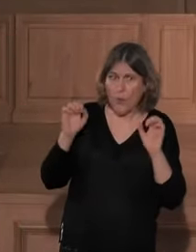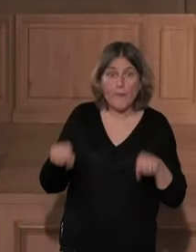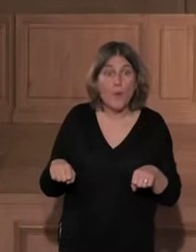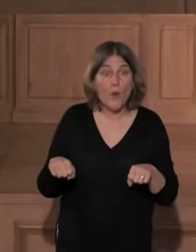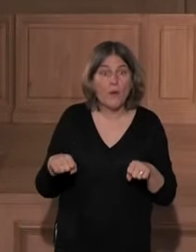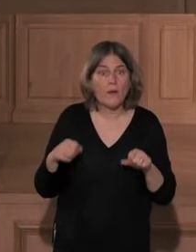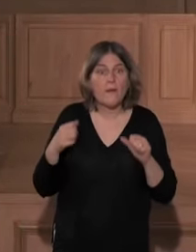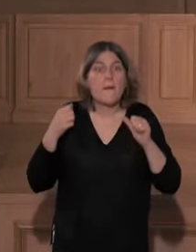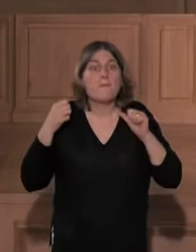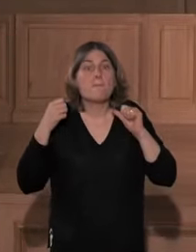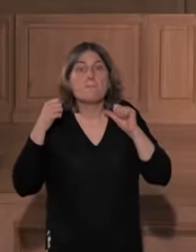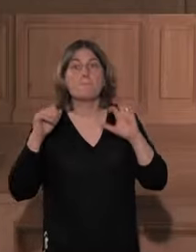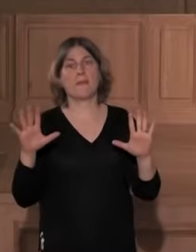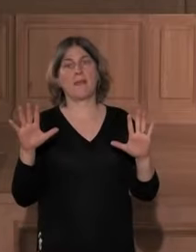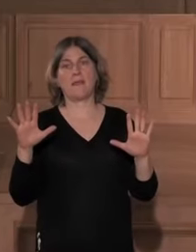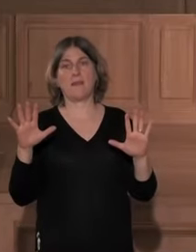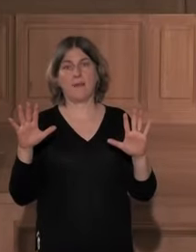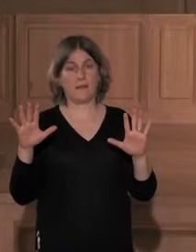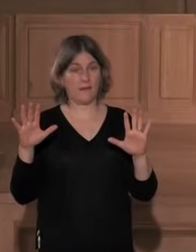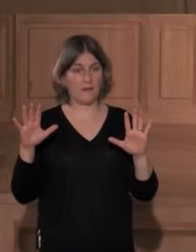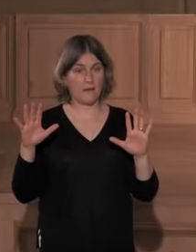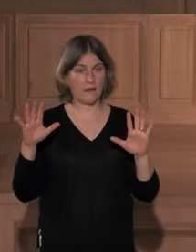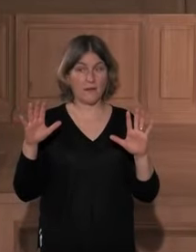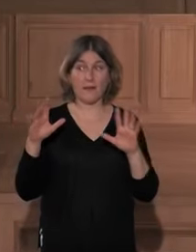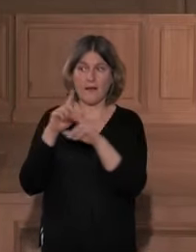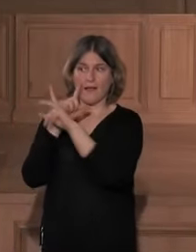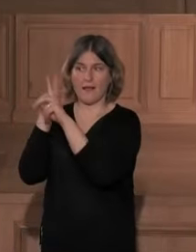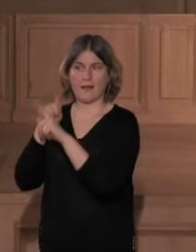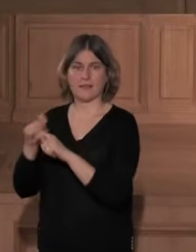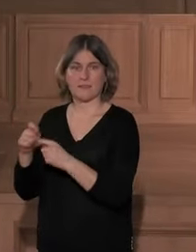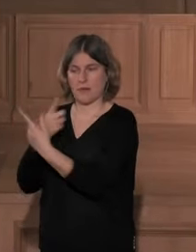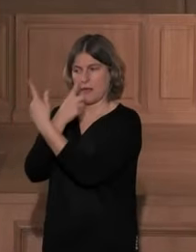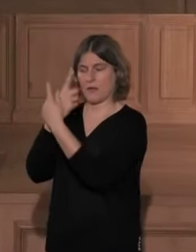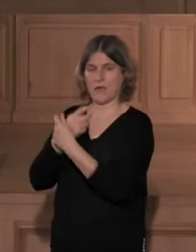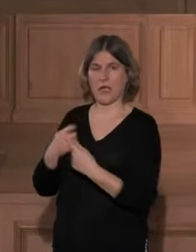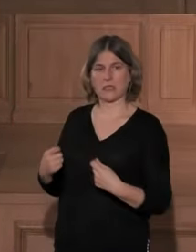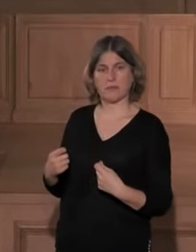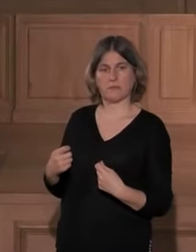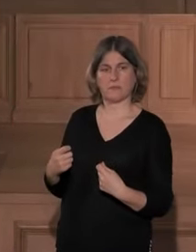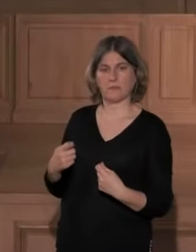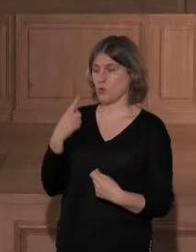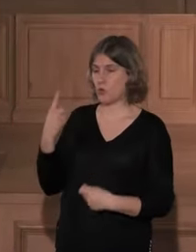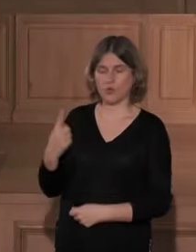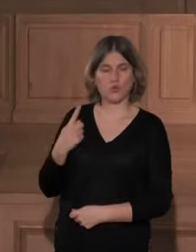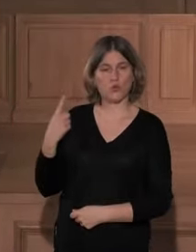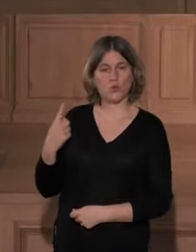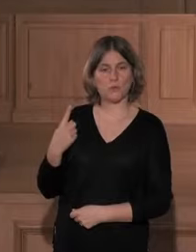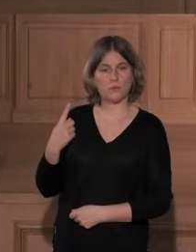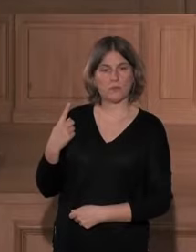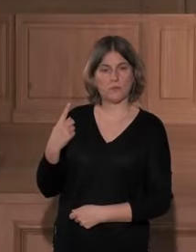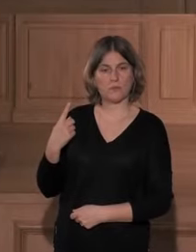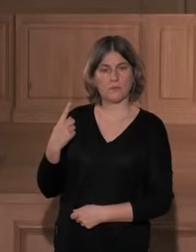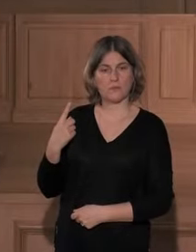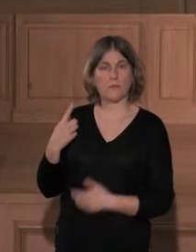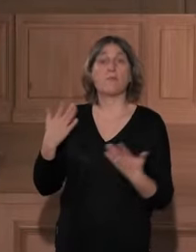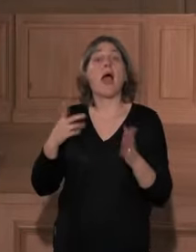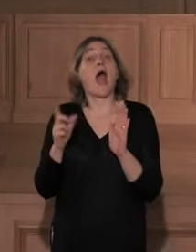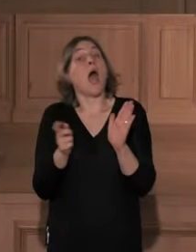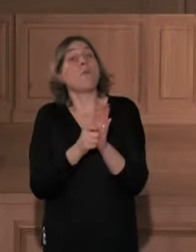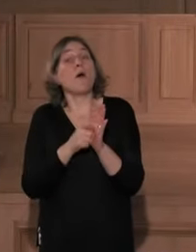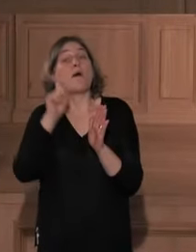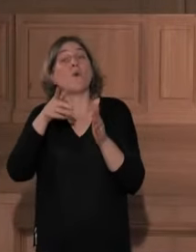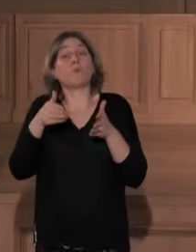d'accord qu'on ait des avis contradictoires, même avec Daoud, sur la base du respect. T'as ton avis, j'ai mon avis. Ça. À un moment donné, il faut être décideur